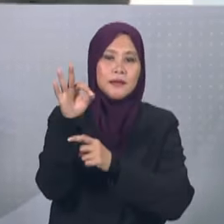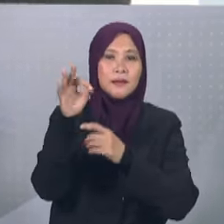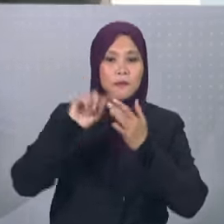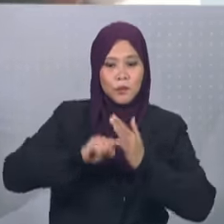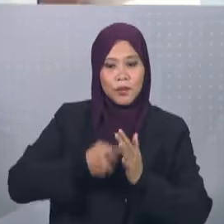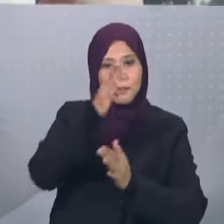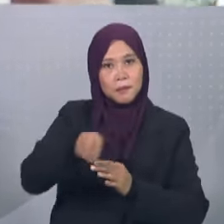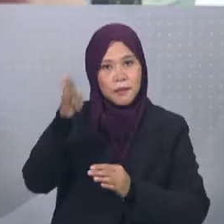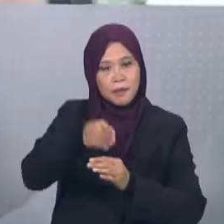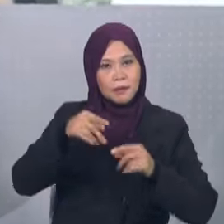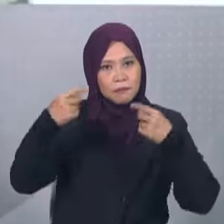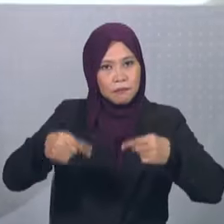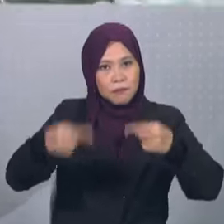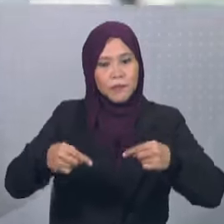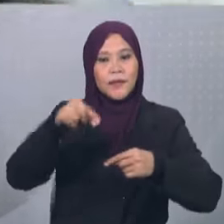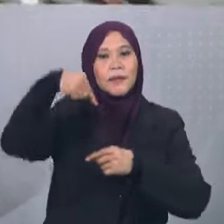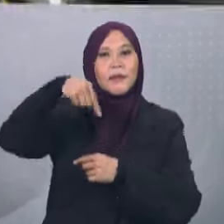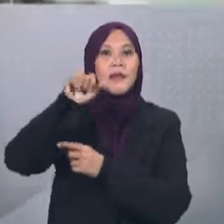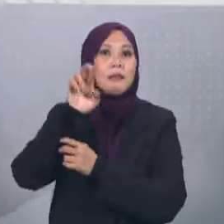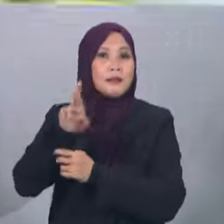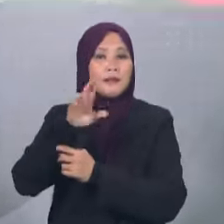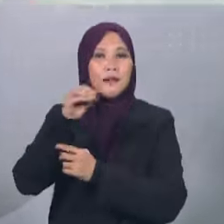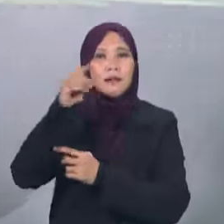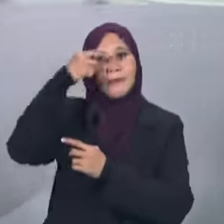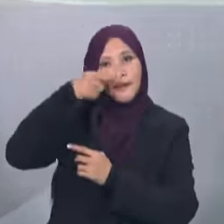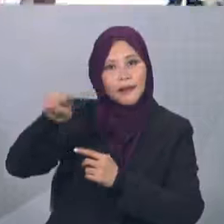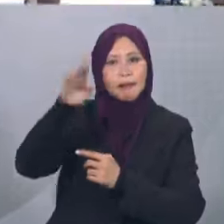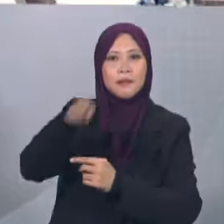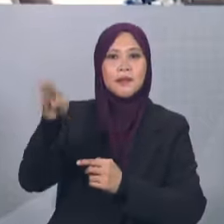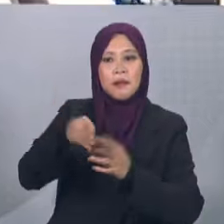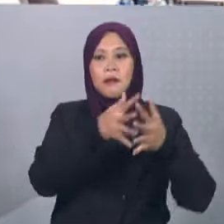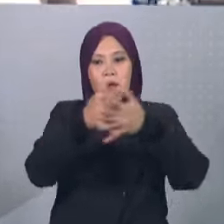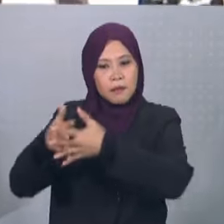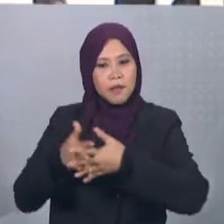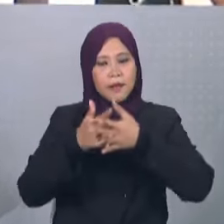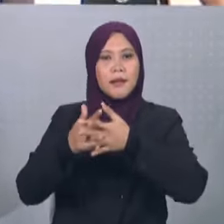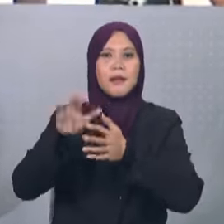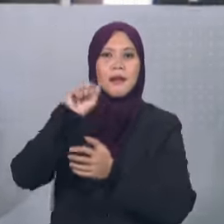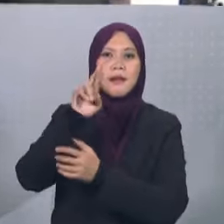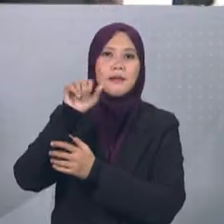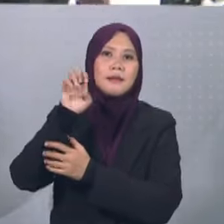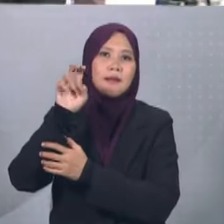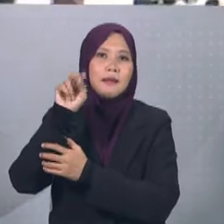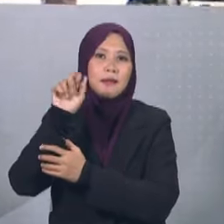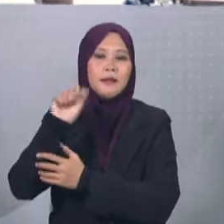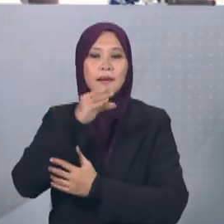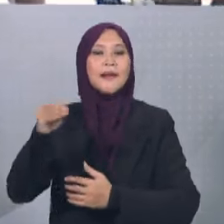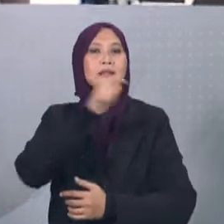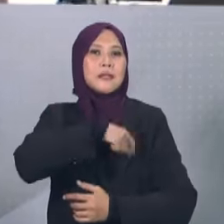dengan pembatalan perlumbaan pembukaan di Qatar dan diikuti di Thailand, Amerika Syarikat, Argentina dan terbaharu